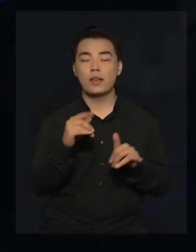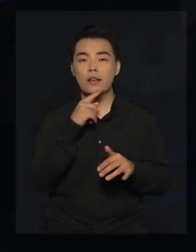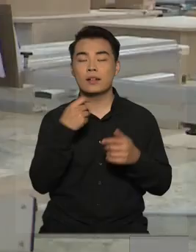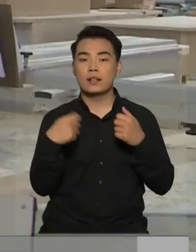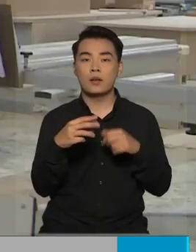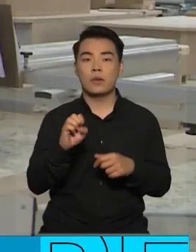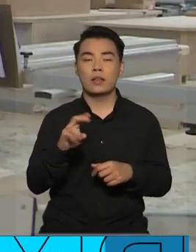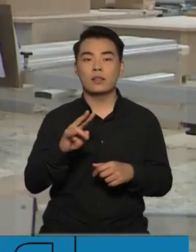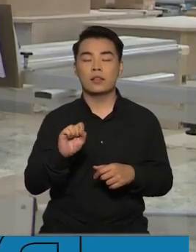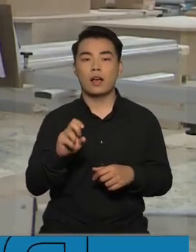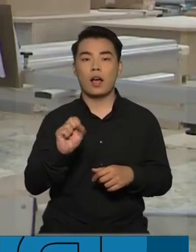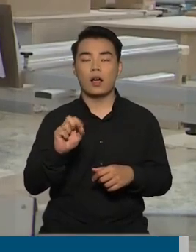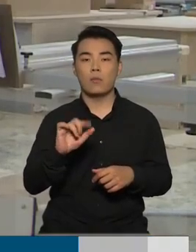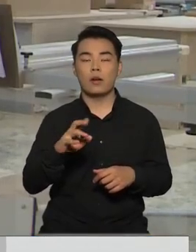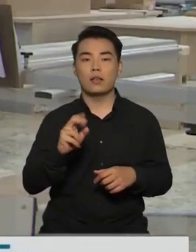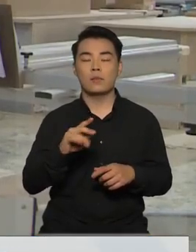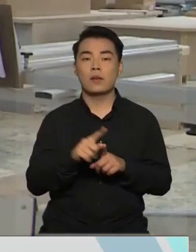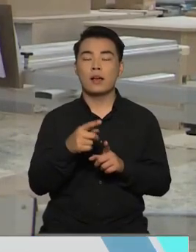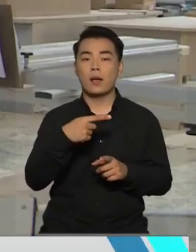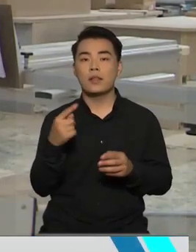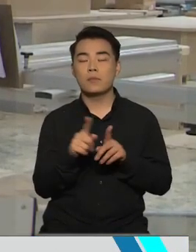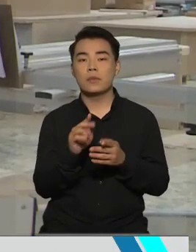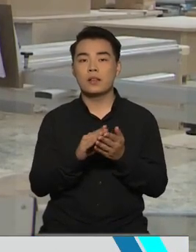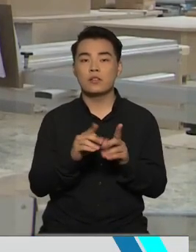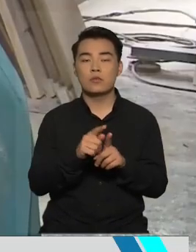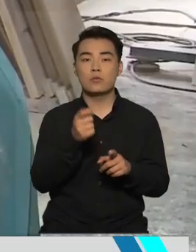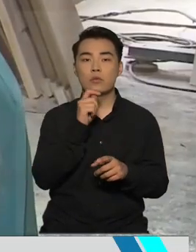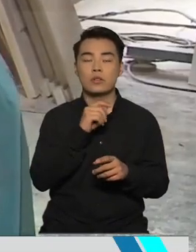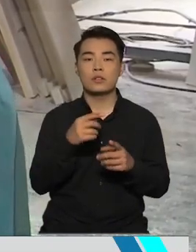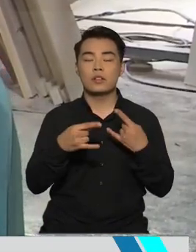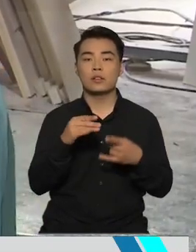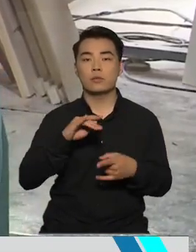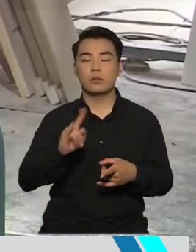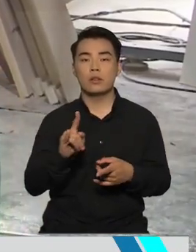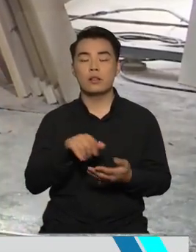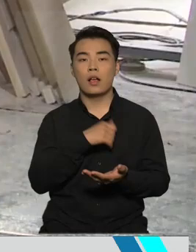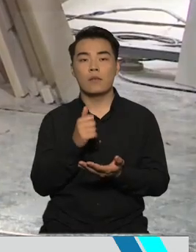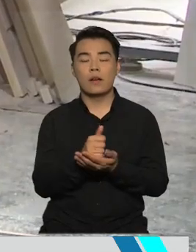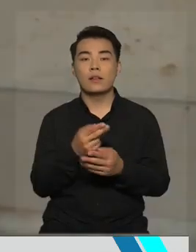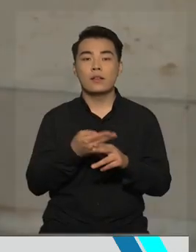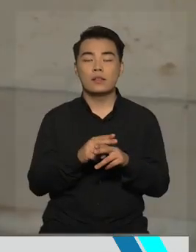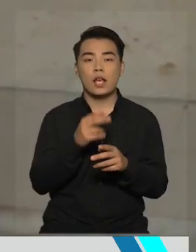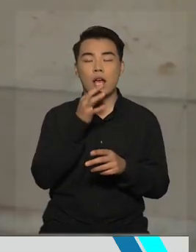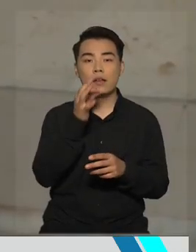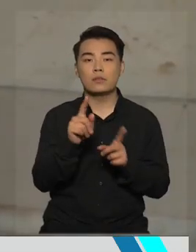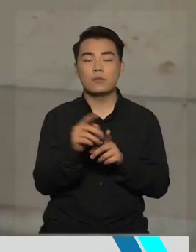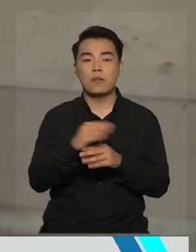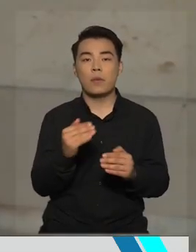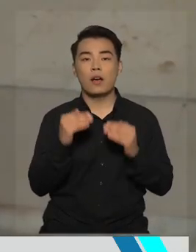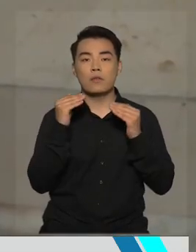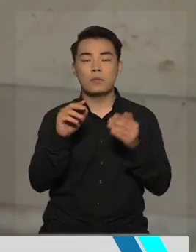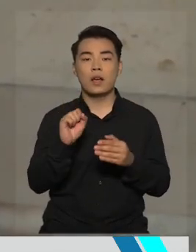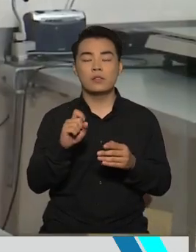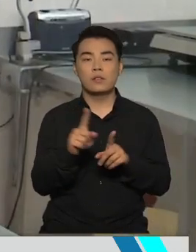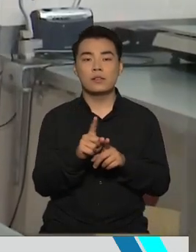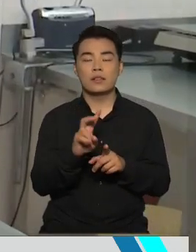рынка Мадина Абылкасымова в комментарии журналисту телеканала «Жебек Жолы». Глава ведомства отметила, что несмотря на повышение